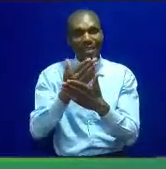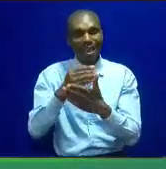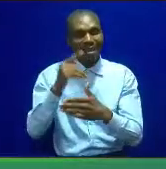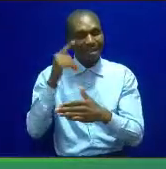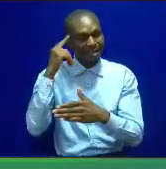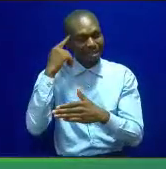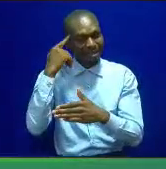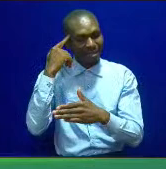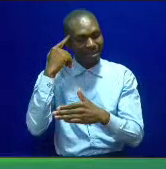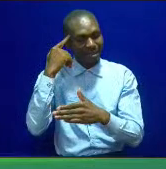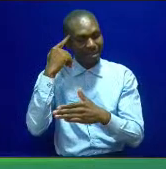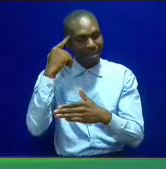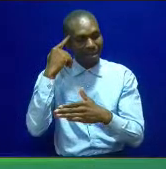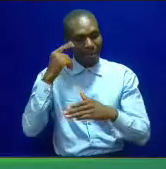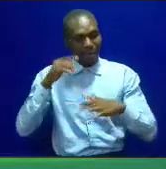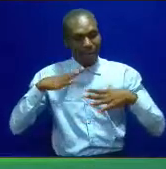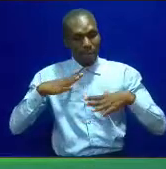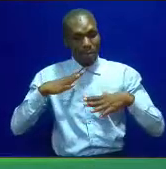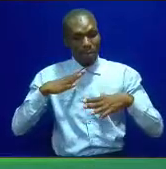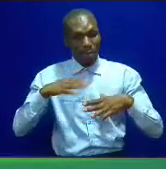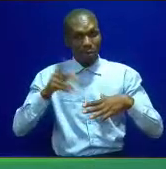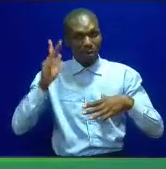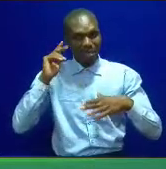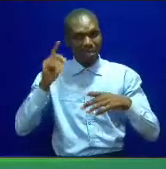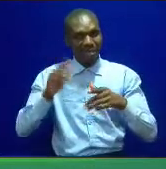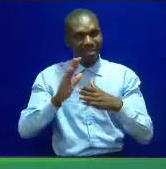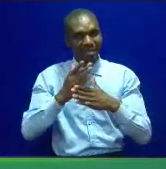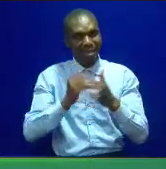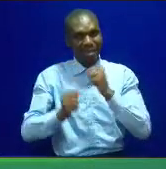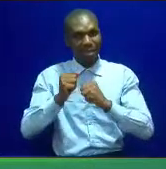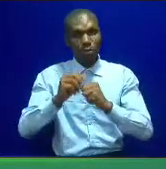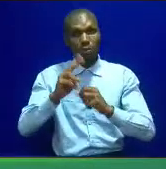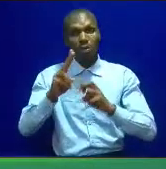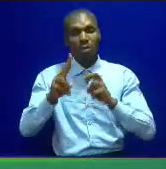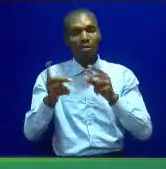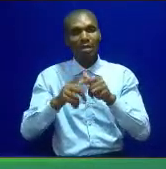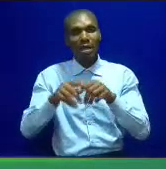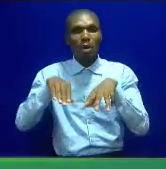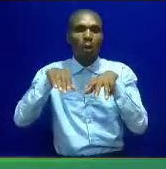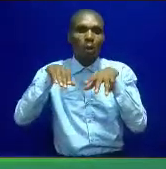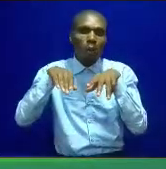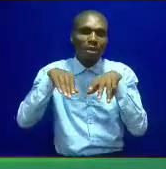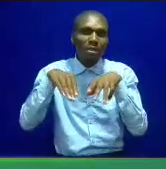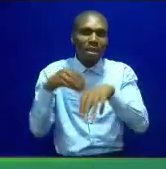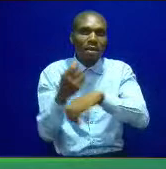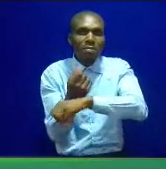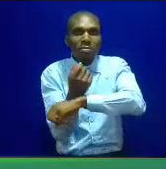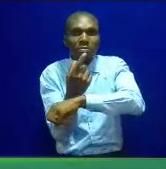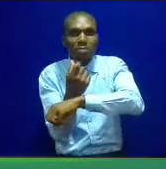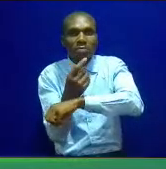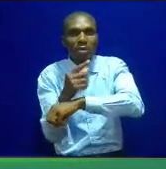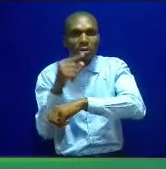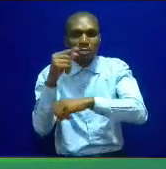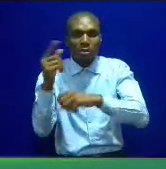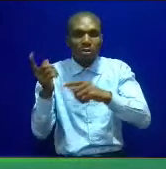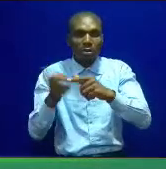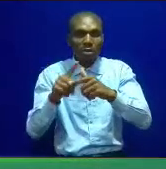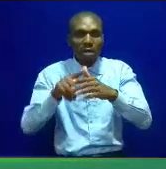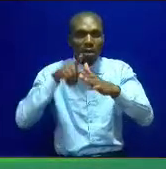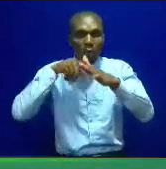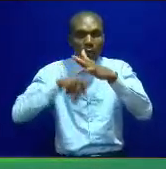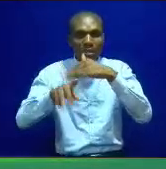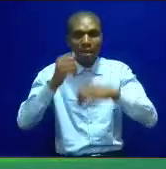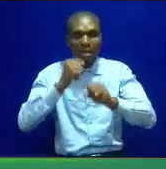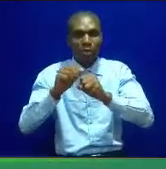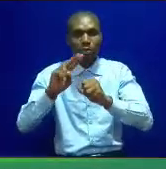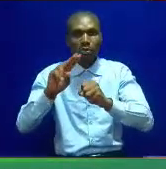songo bagende de korwa igoro yo mwaka bo giru bere ne meronge bere ne bere gatoreng e gato ganye te chitae kange to joso aso mwaka bo giru bere ne meronge bere ne sezona